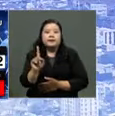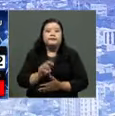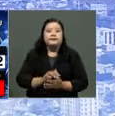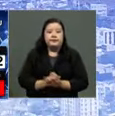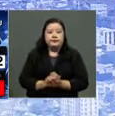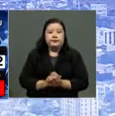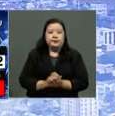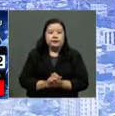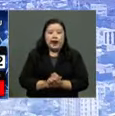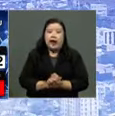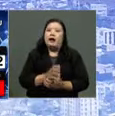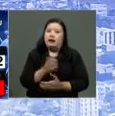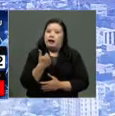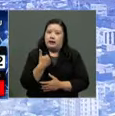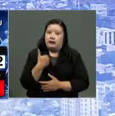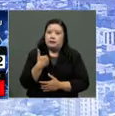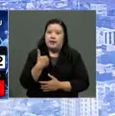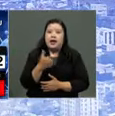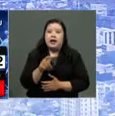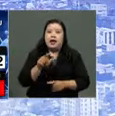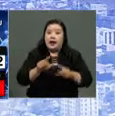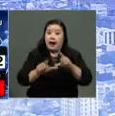ก็ได้ท่านจะไปไหนมาไหนก็คือก็ผ่าน App